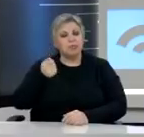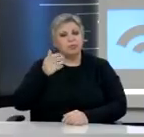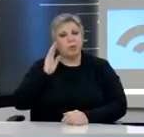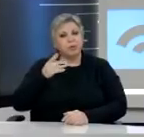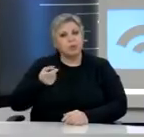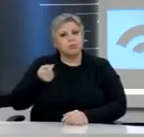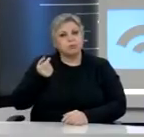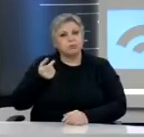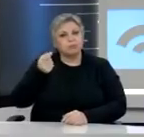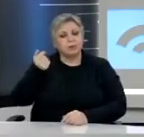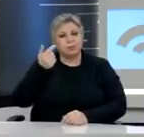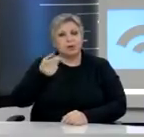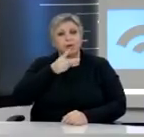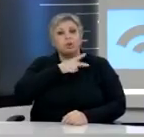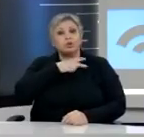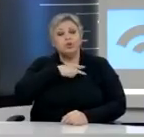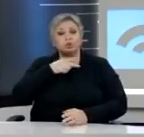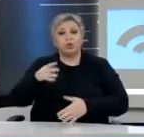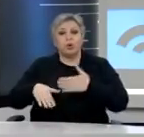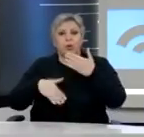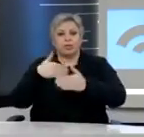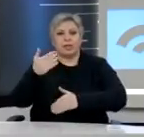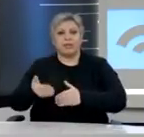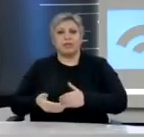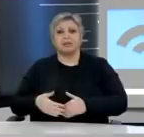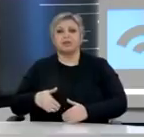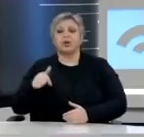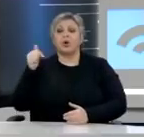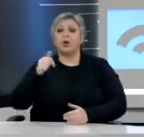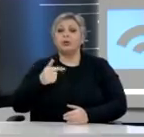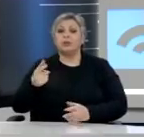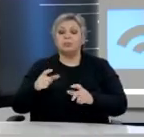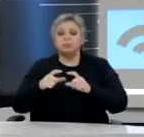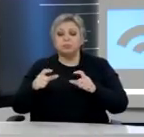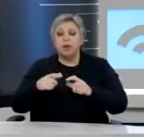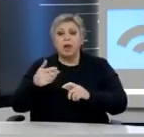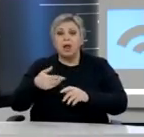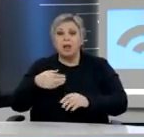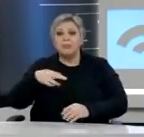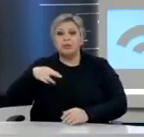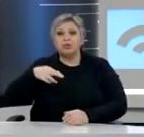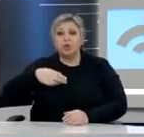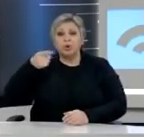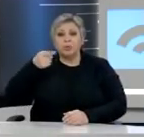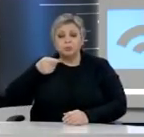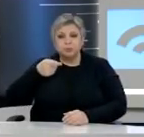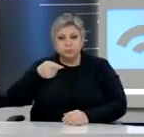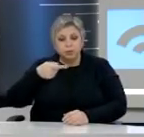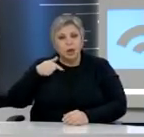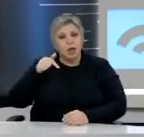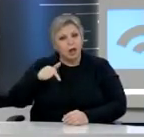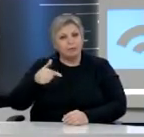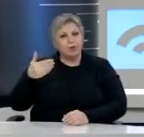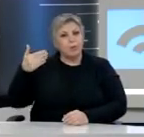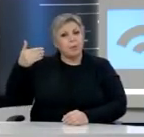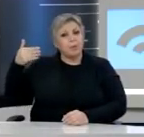χρηματοδοτικές ανάγκες της χώρας είναι εξασφαλισμένες και τα ελληνικά μόλιγα έχουν επιστρέψει στα προ-κρίσης επίπεδα. Και τώρα, πλέον,